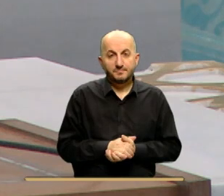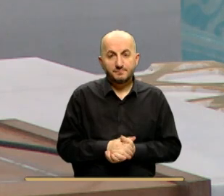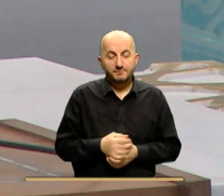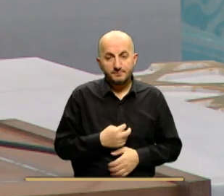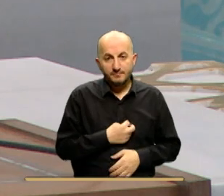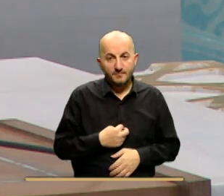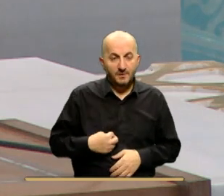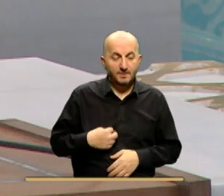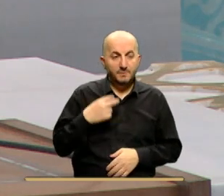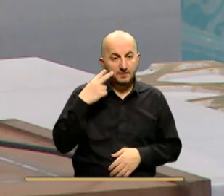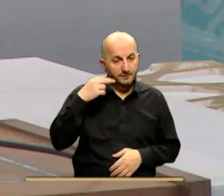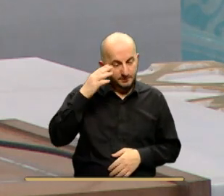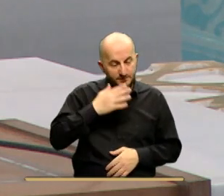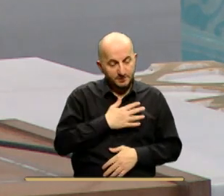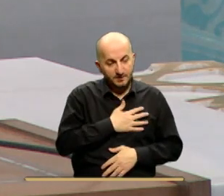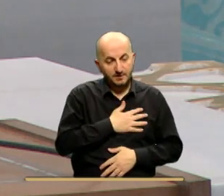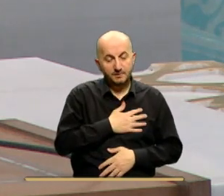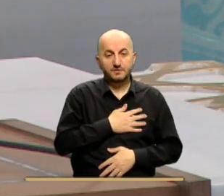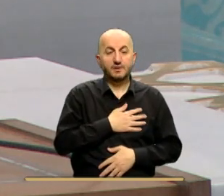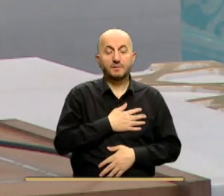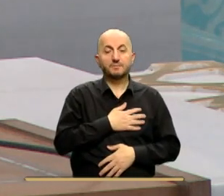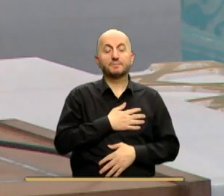Peygamber Aleyhisselatü Vesselam